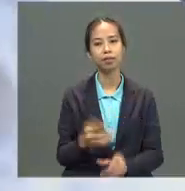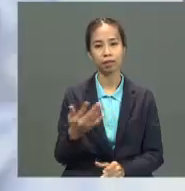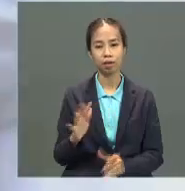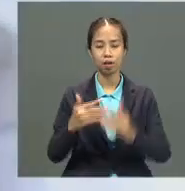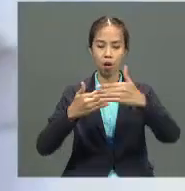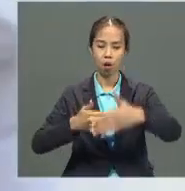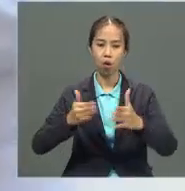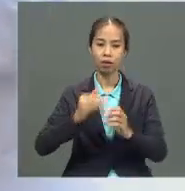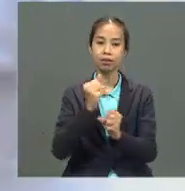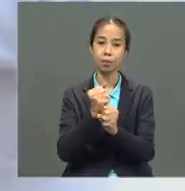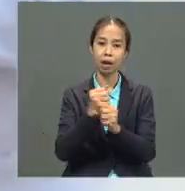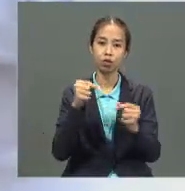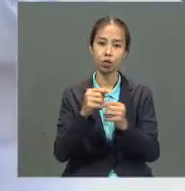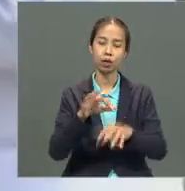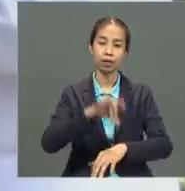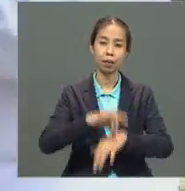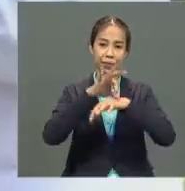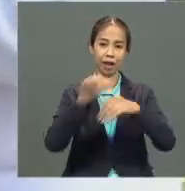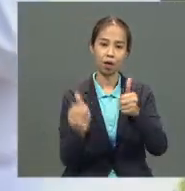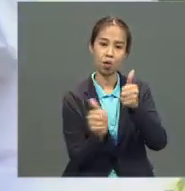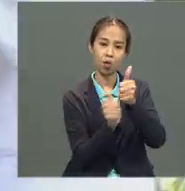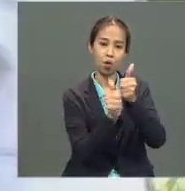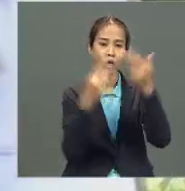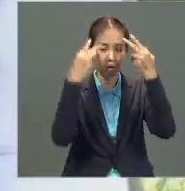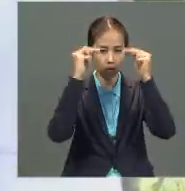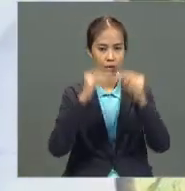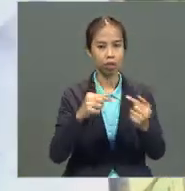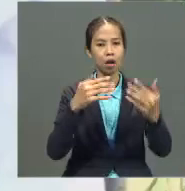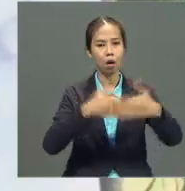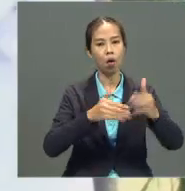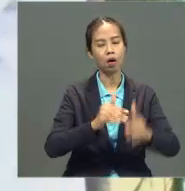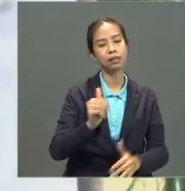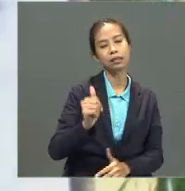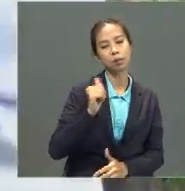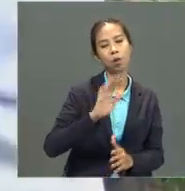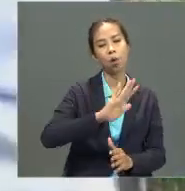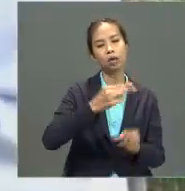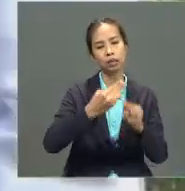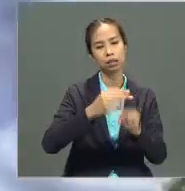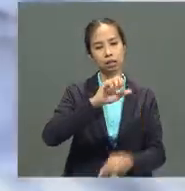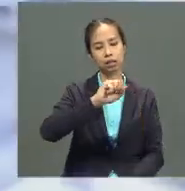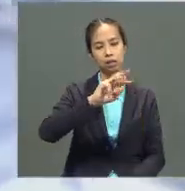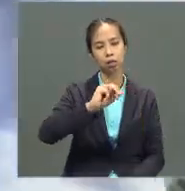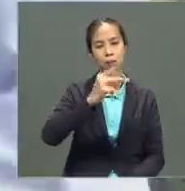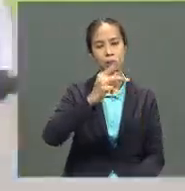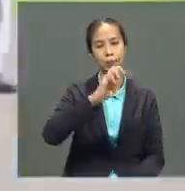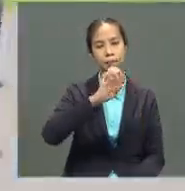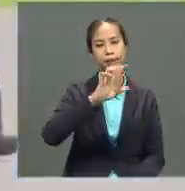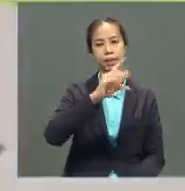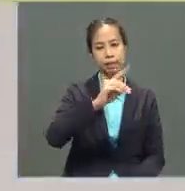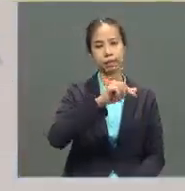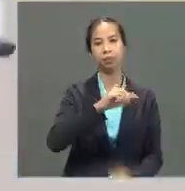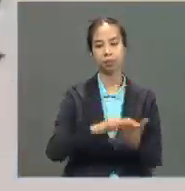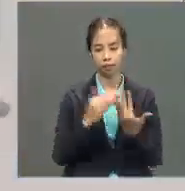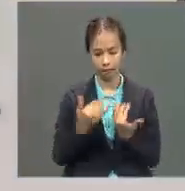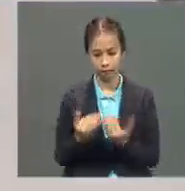ำงานในตำแหน่งรองนายกรัฐมนตรีก็จะใช้ห้องเดิมของนายสมคิดจาตุศรีพิทักษ์ค่ะและก่อนการประชุมคณะรัฐมน